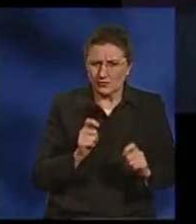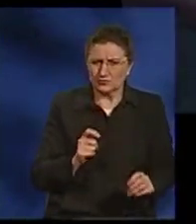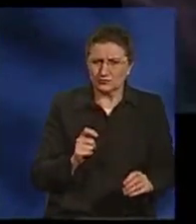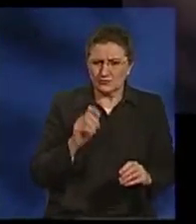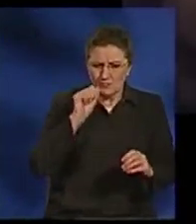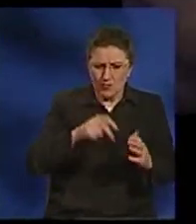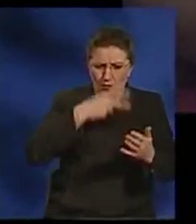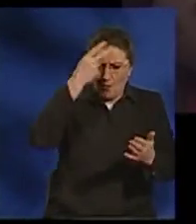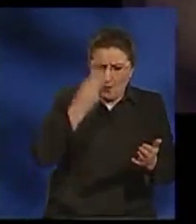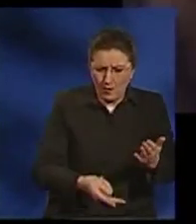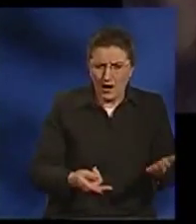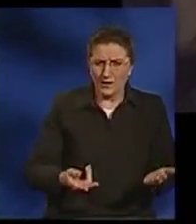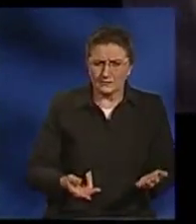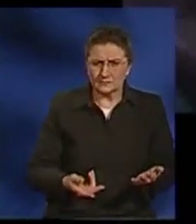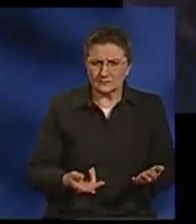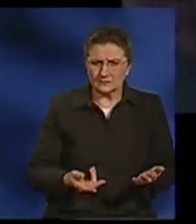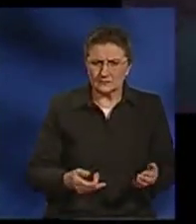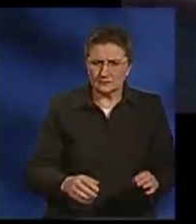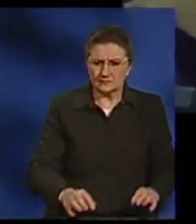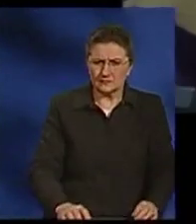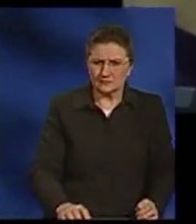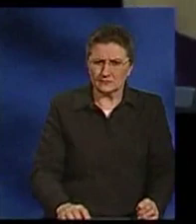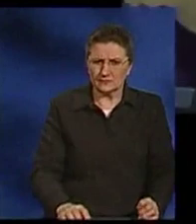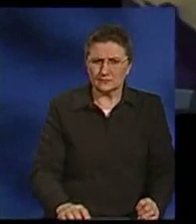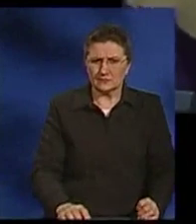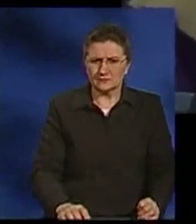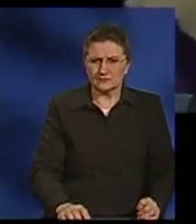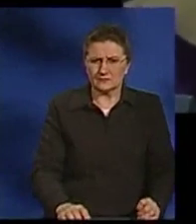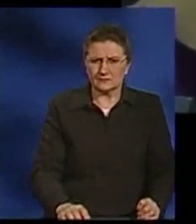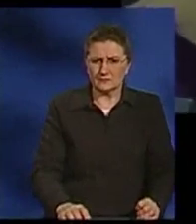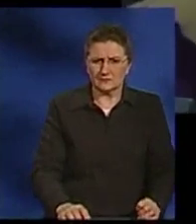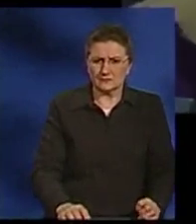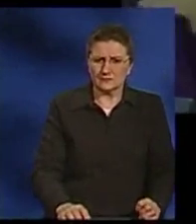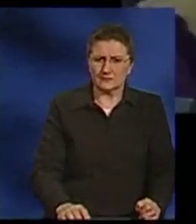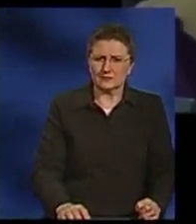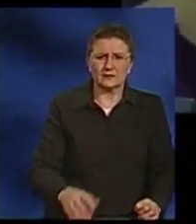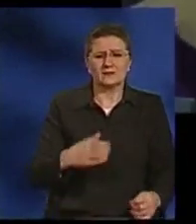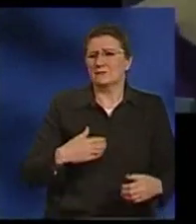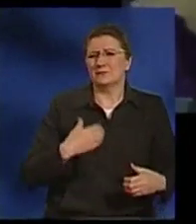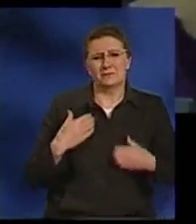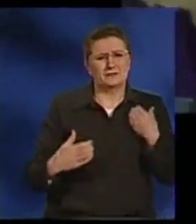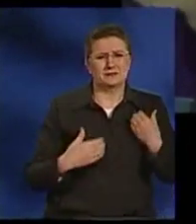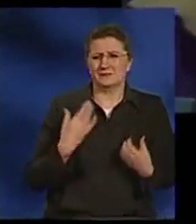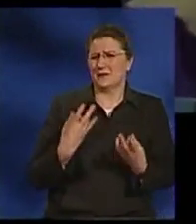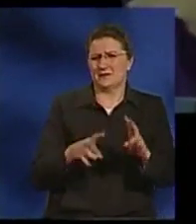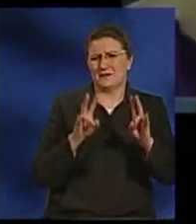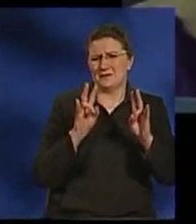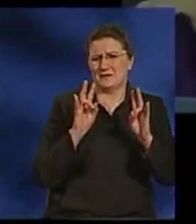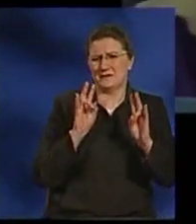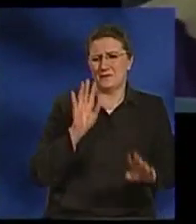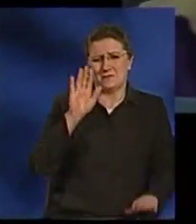на краю ямы Галпа А он с утра не кормлен О, что вы так беспокоитесь Немножко